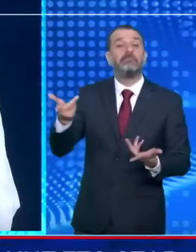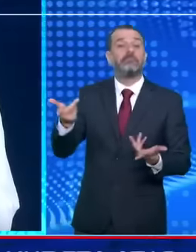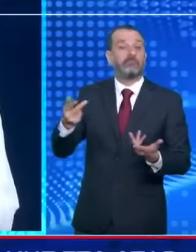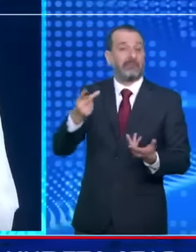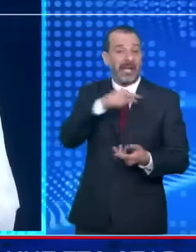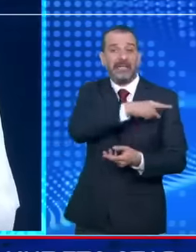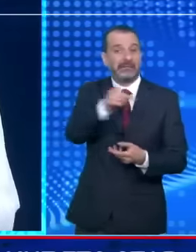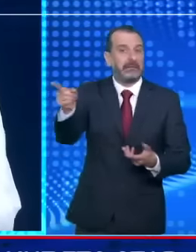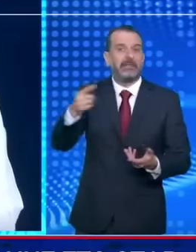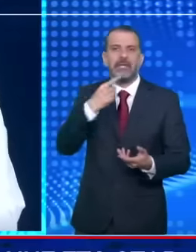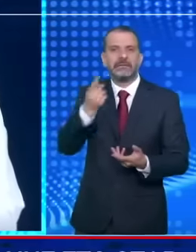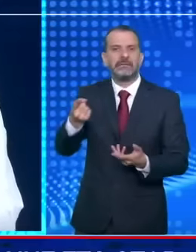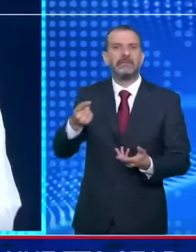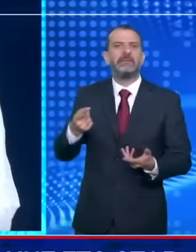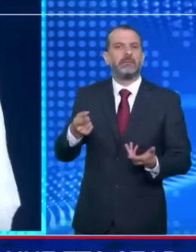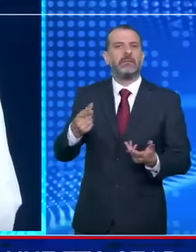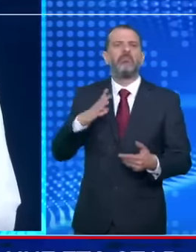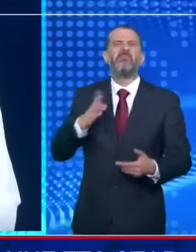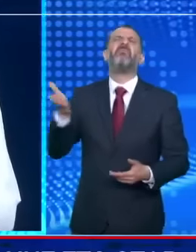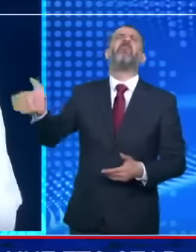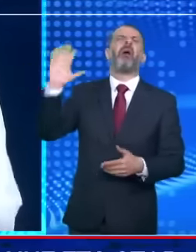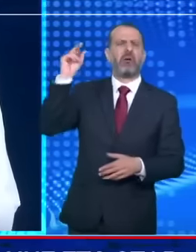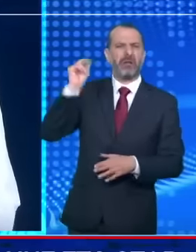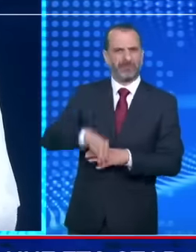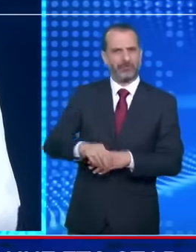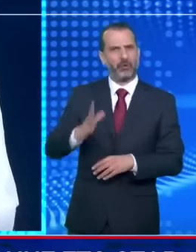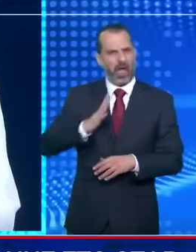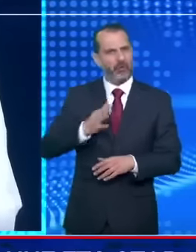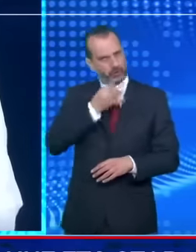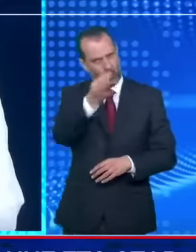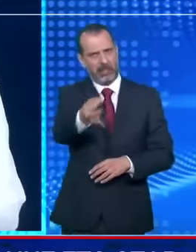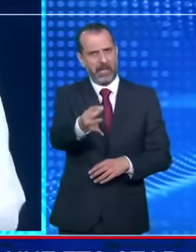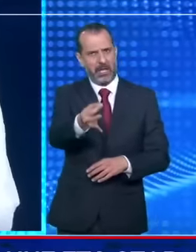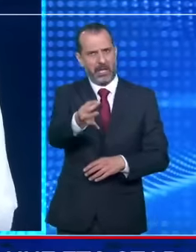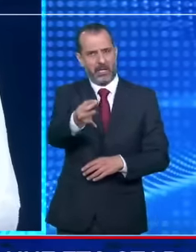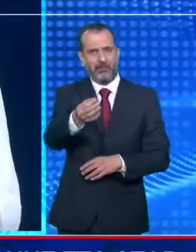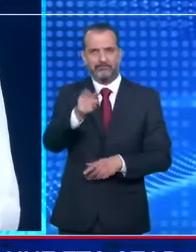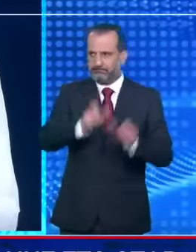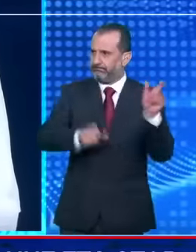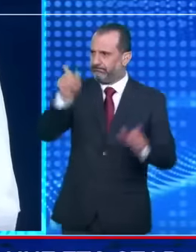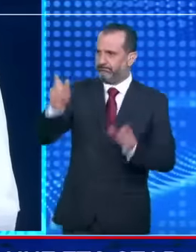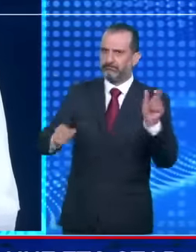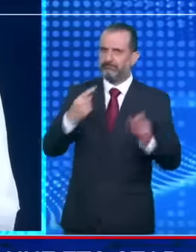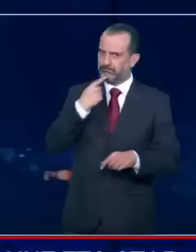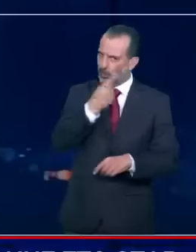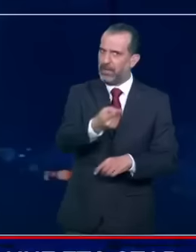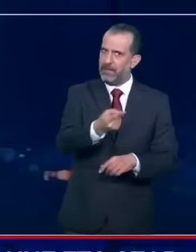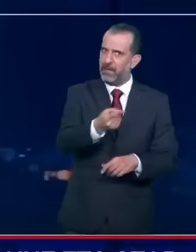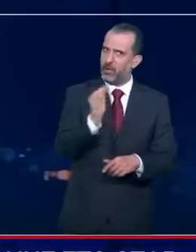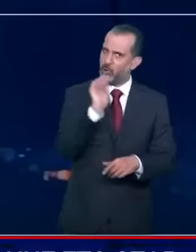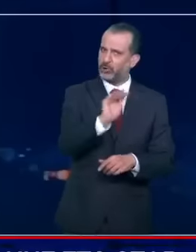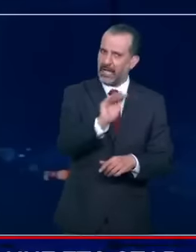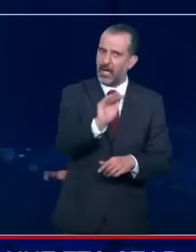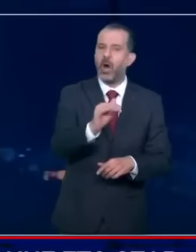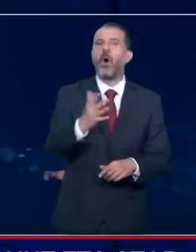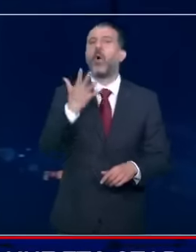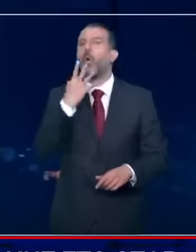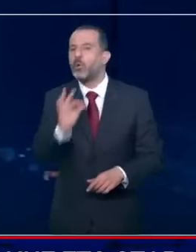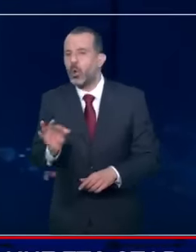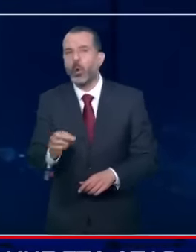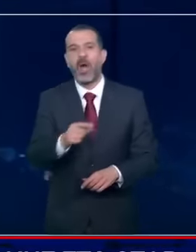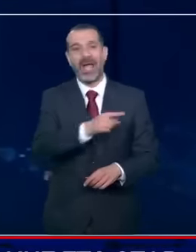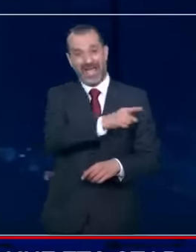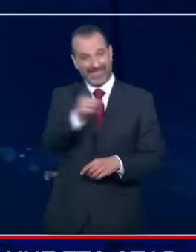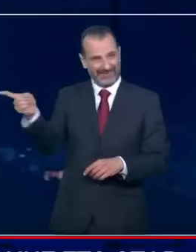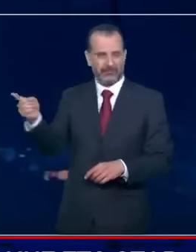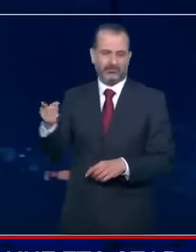ότι δεν θα πάω να ψηφίσω, δεν με αφορά, δεν με ενδιαφέρει? Και το βάζω αυτό σε συνδυασμό με τα κοινά τα οποία